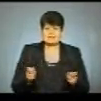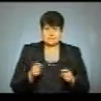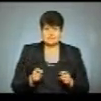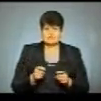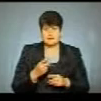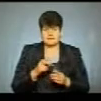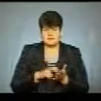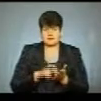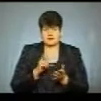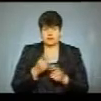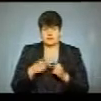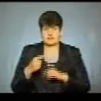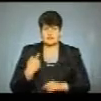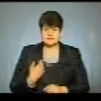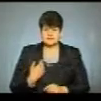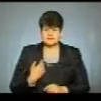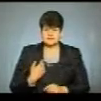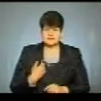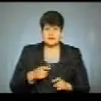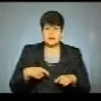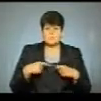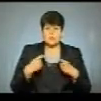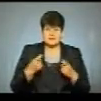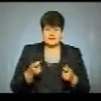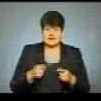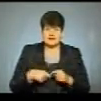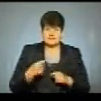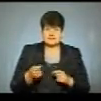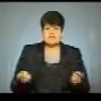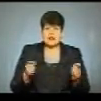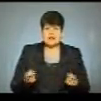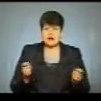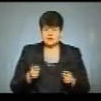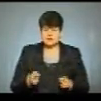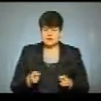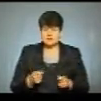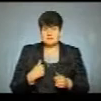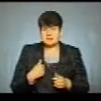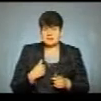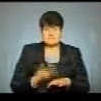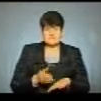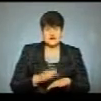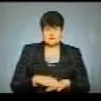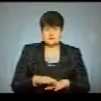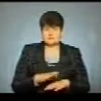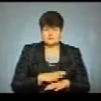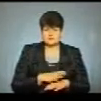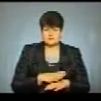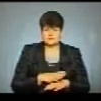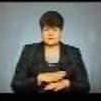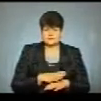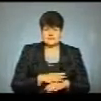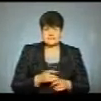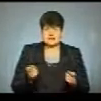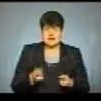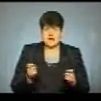назад. Я пробігла естафету з скакалкою, і мені найважче було